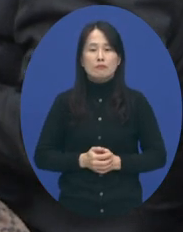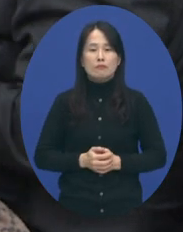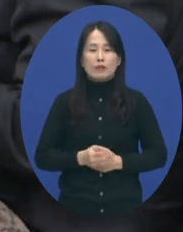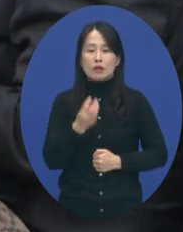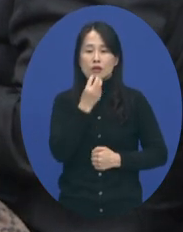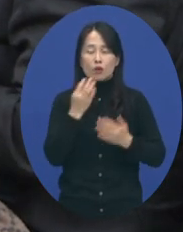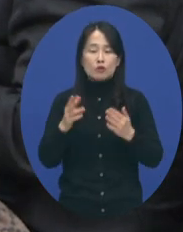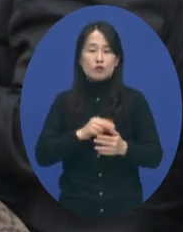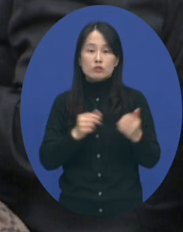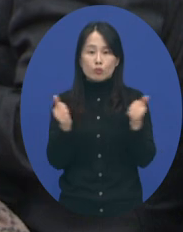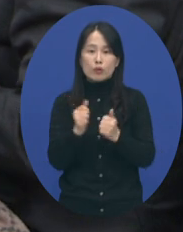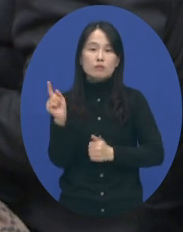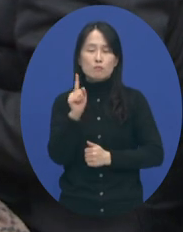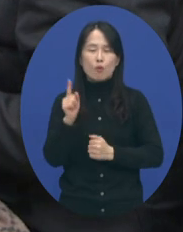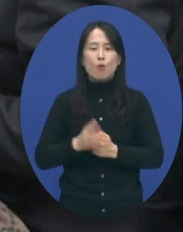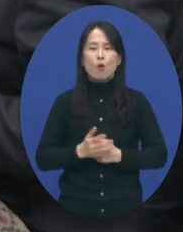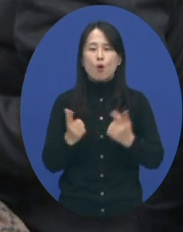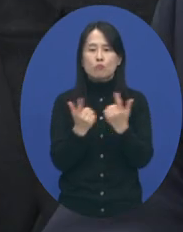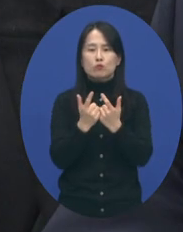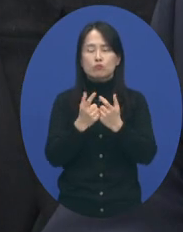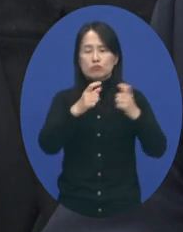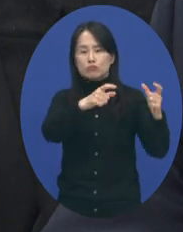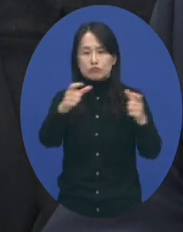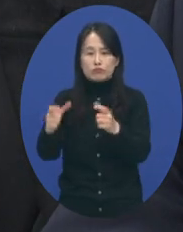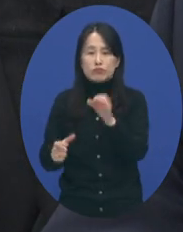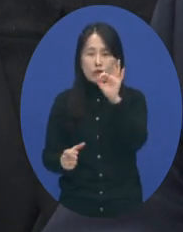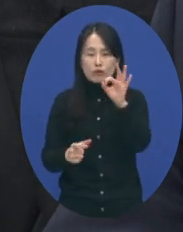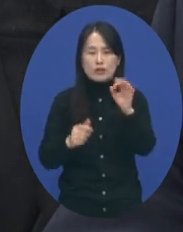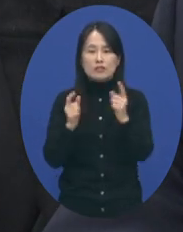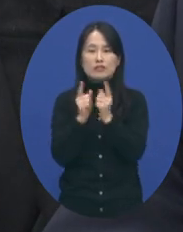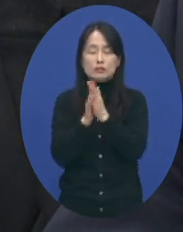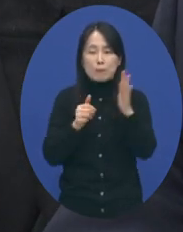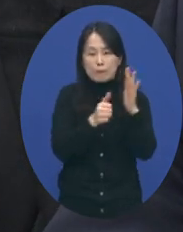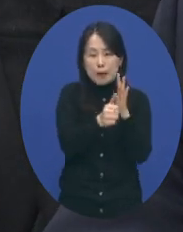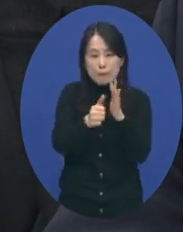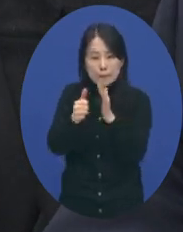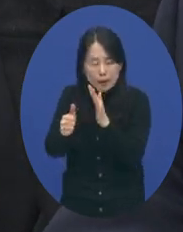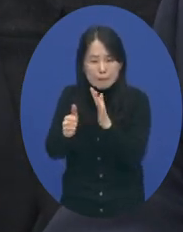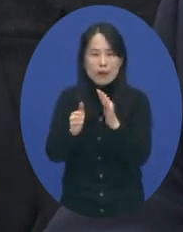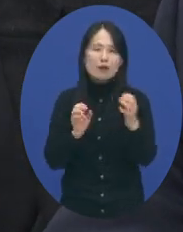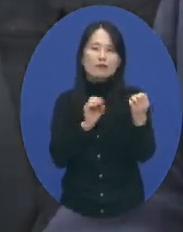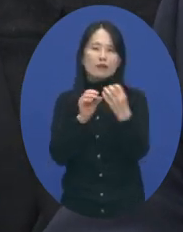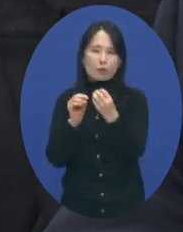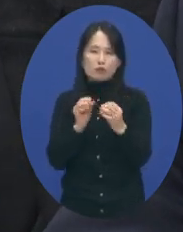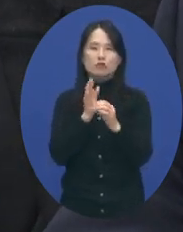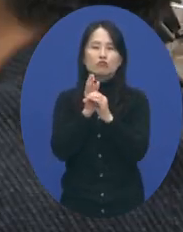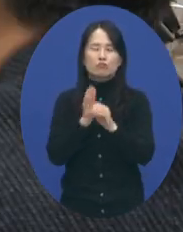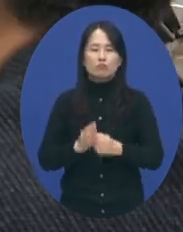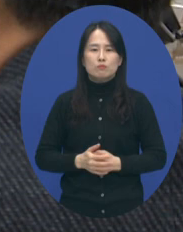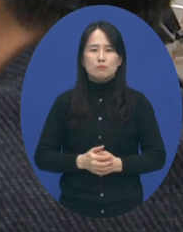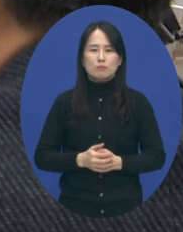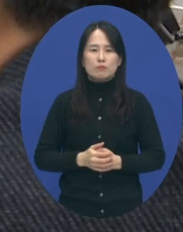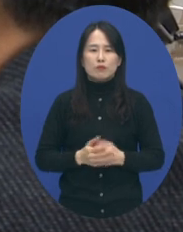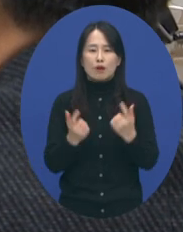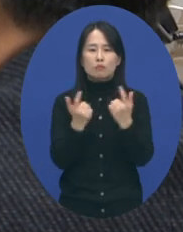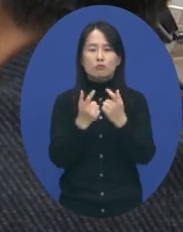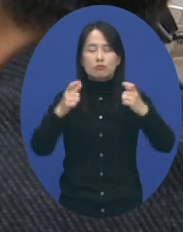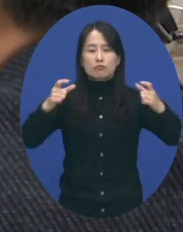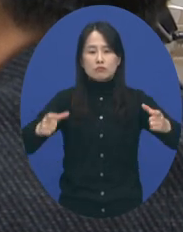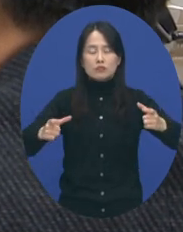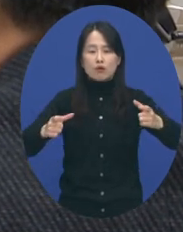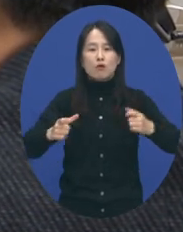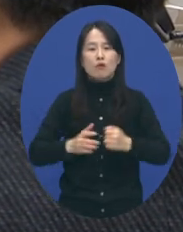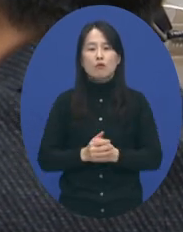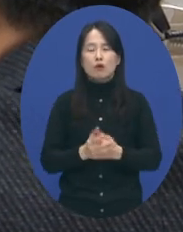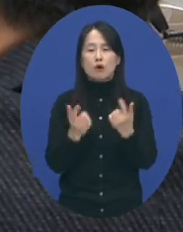경기도 의회는 경기북부 지역 개 시군을 직접 방문해 시장 군수와의 대화를 추진하고 있습니다 북부지역 시군과